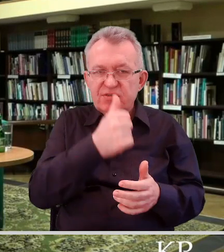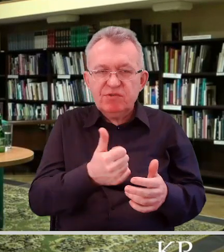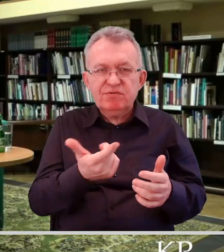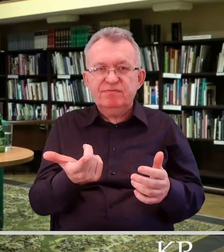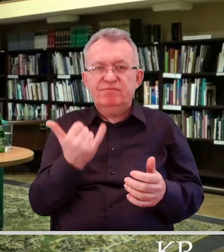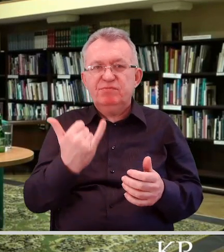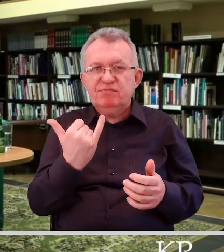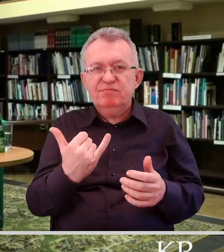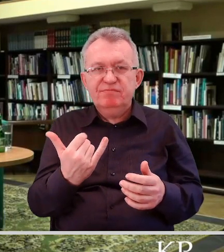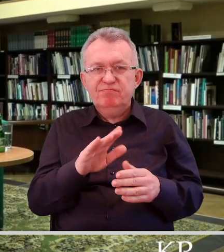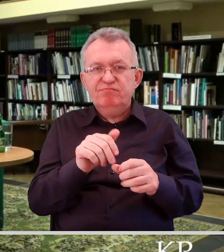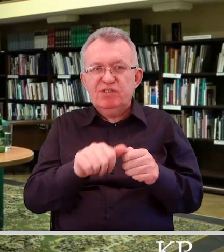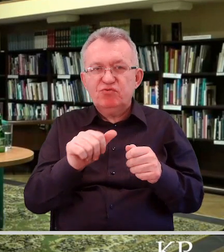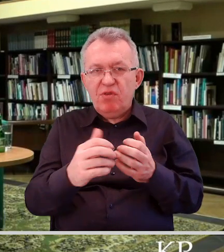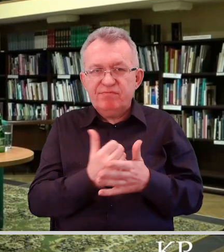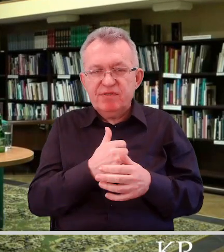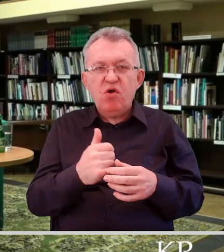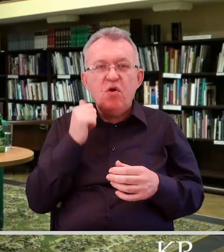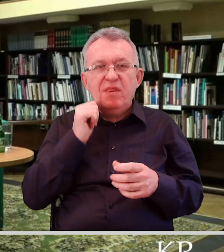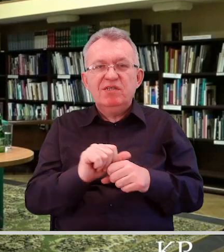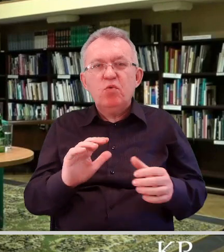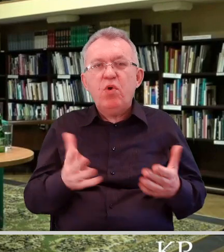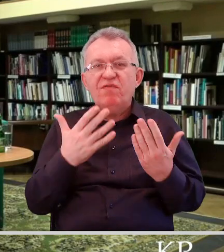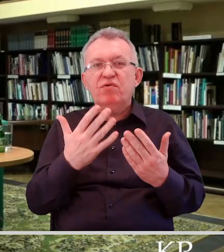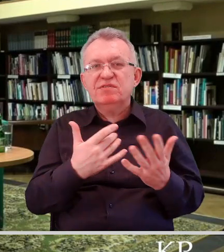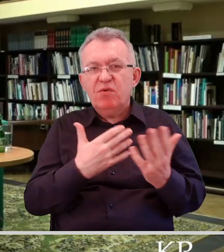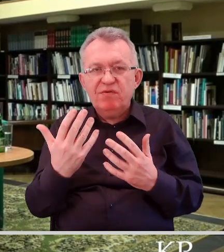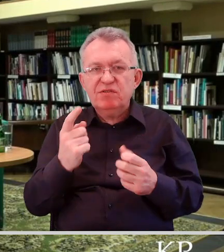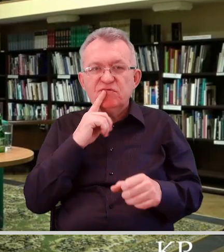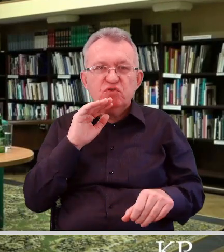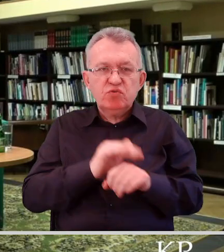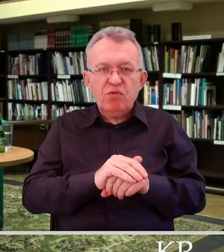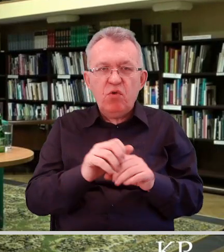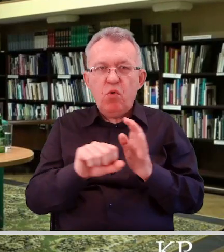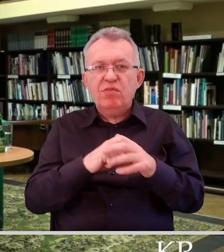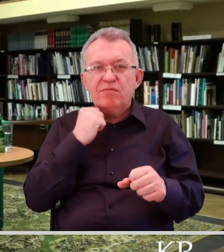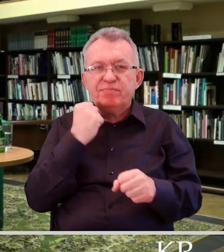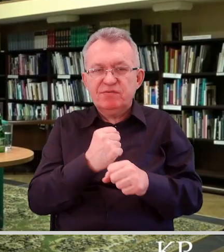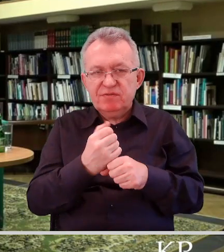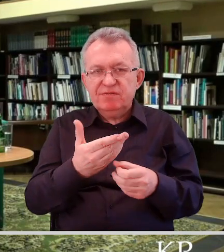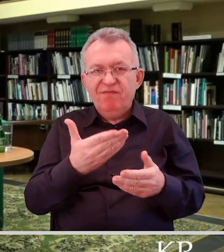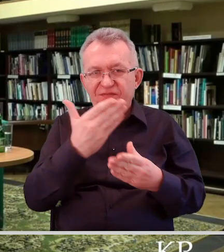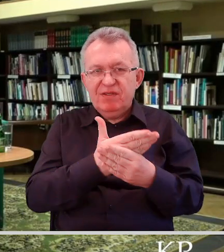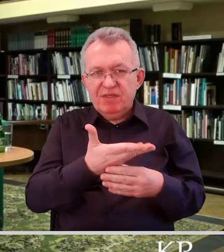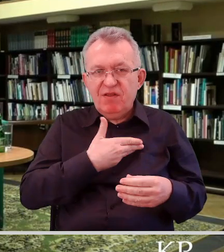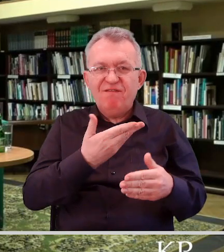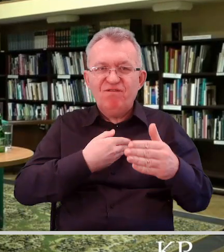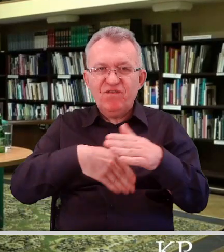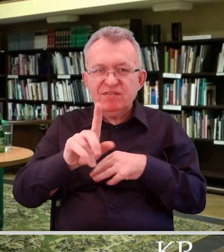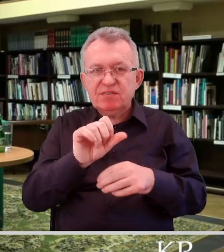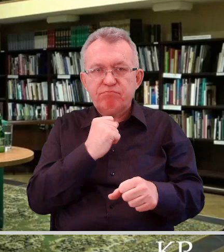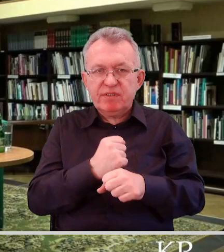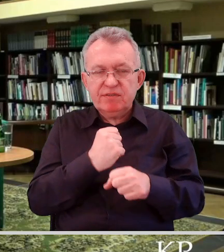przedszkola. Natomiast kobiecie jest łatwiej uzyskać taką zgodę od pracodawcy na wyjście z